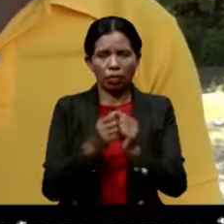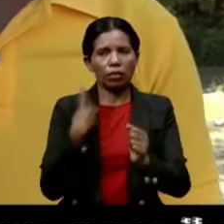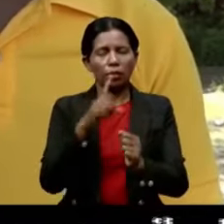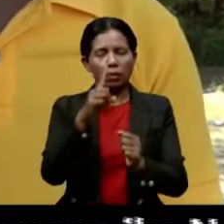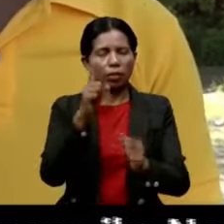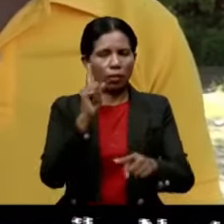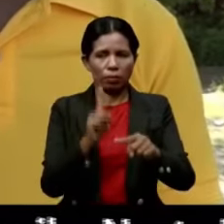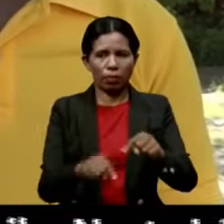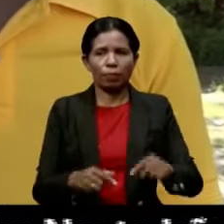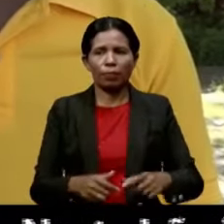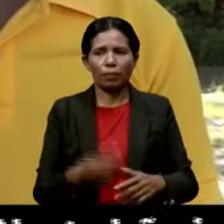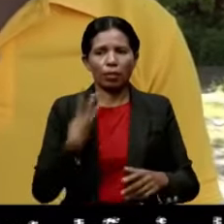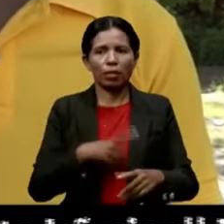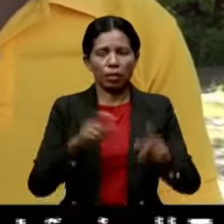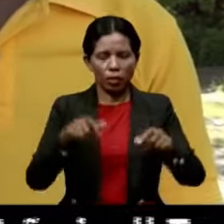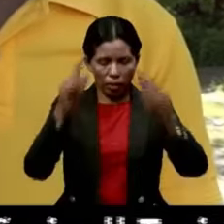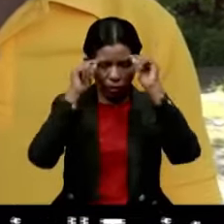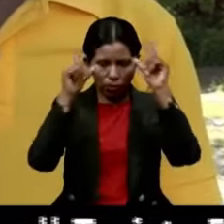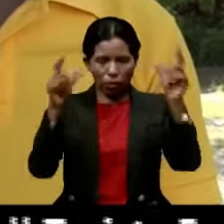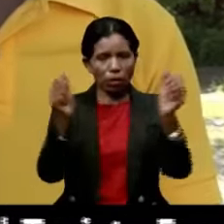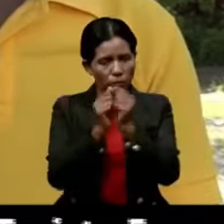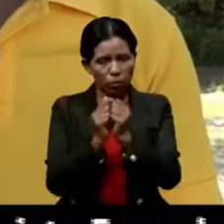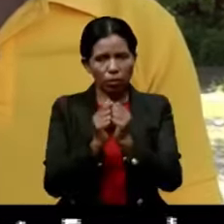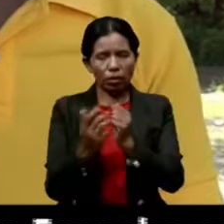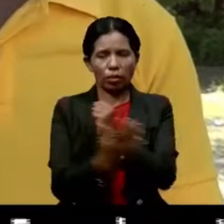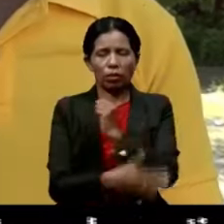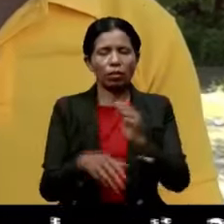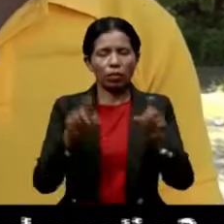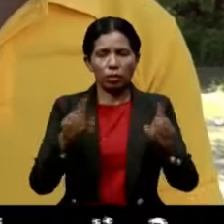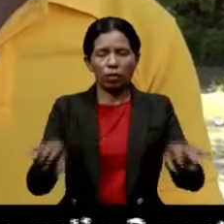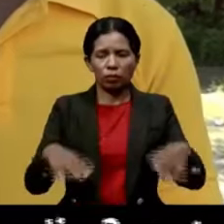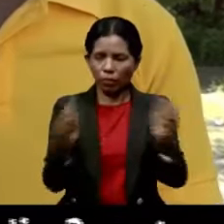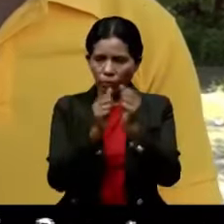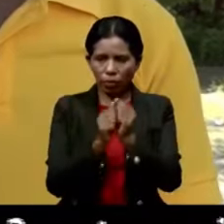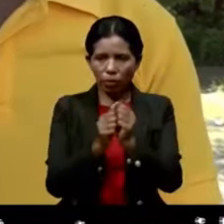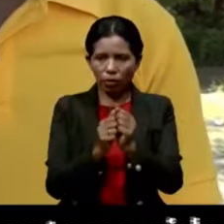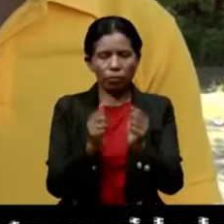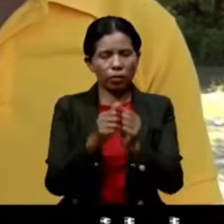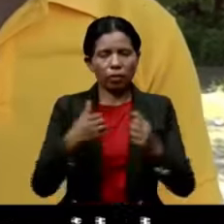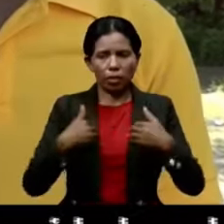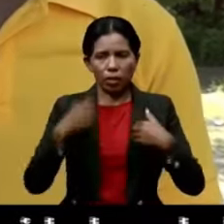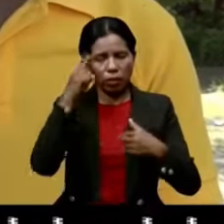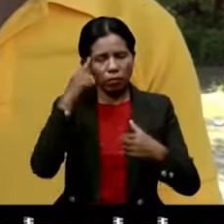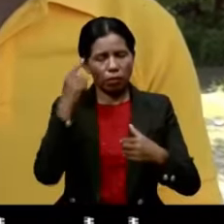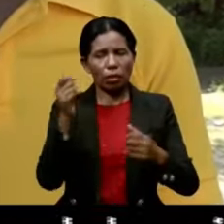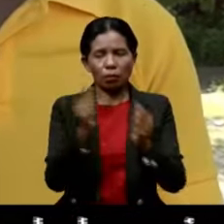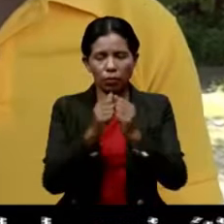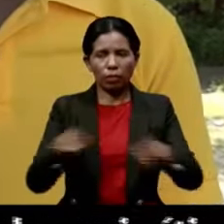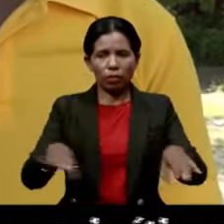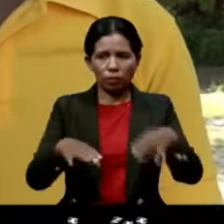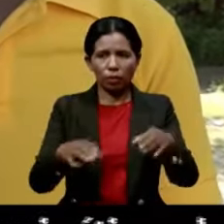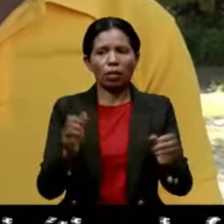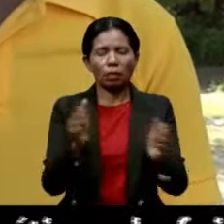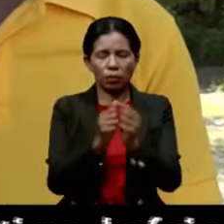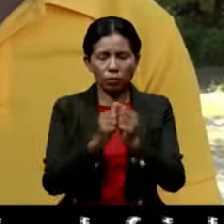labele. Tetengah Timoran tengah mutu. Setimoran yang raya dene persis hamutu. Hamutu kia hanuin, hamutu kia servisu, kia hamutu kia